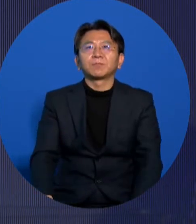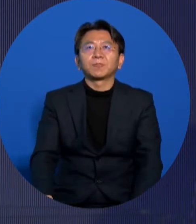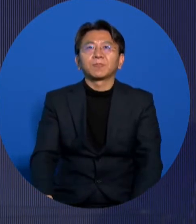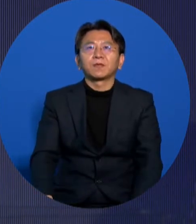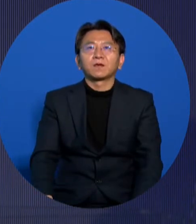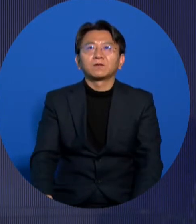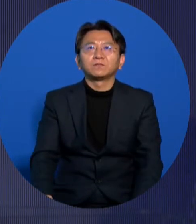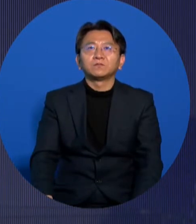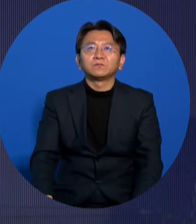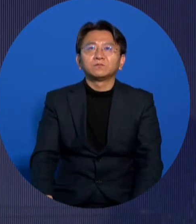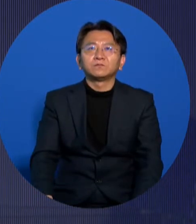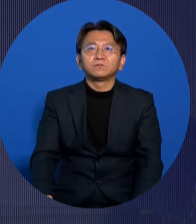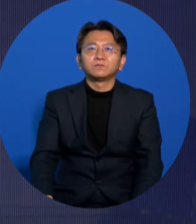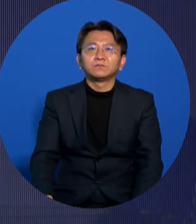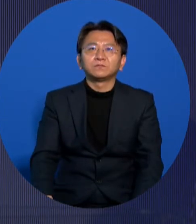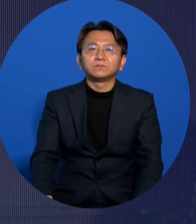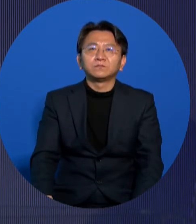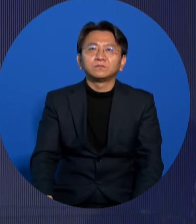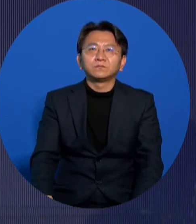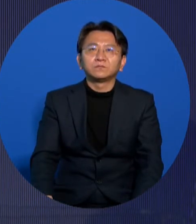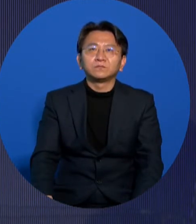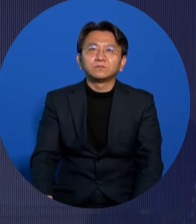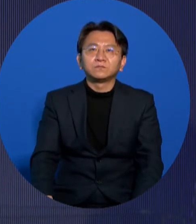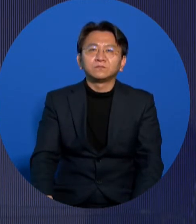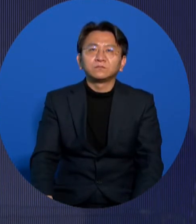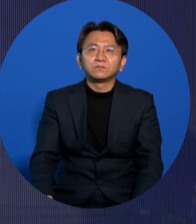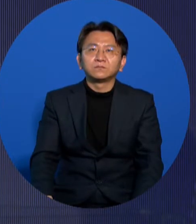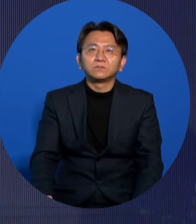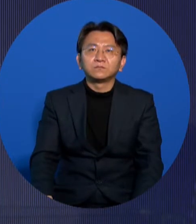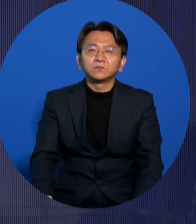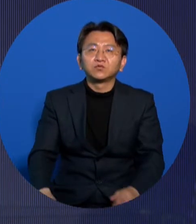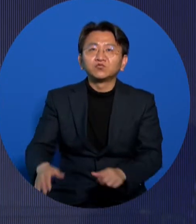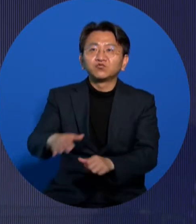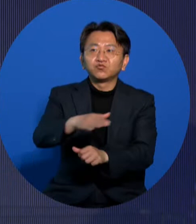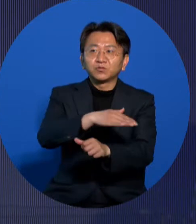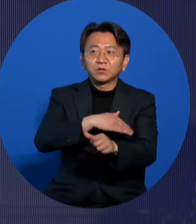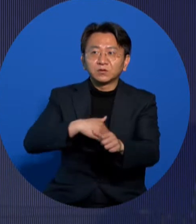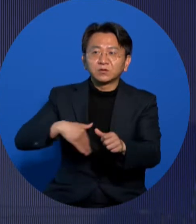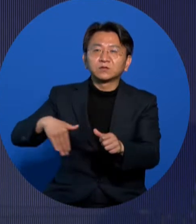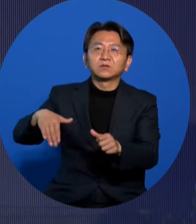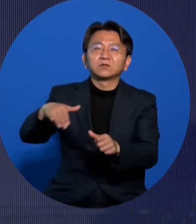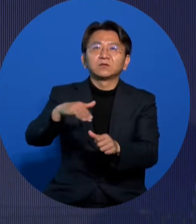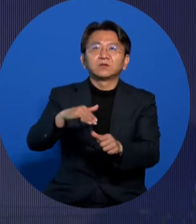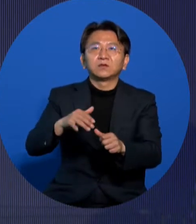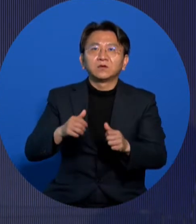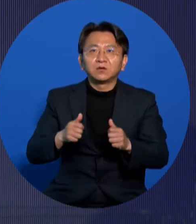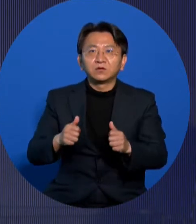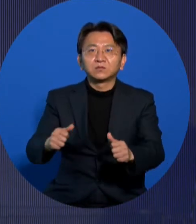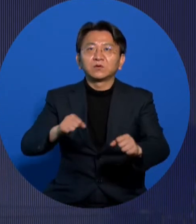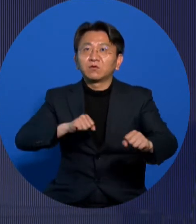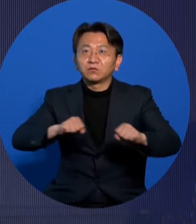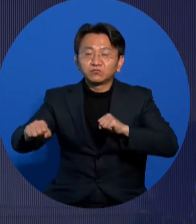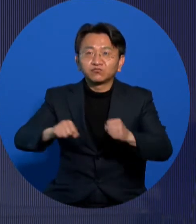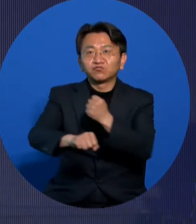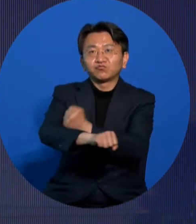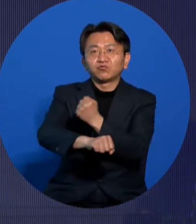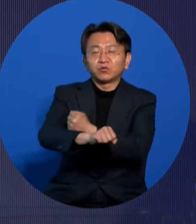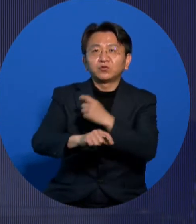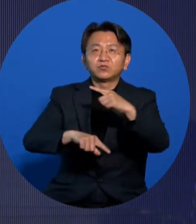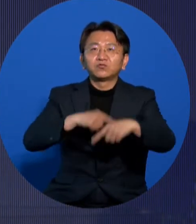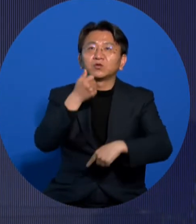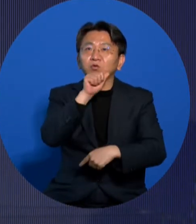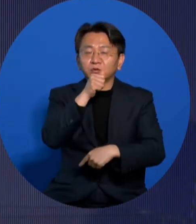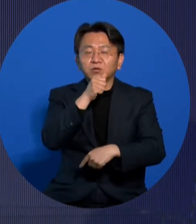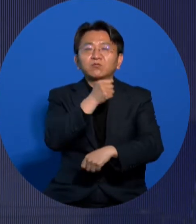이렇게 이 한 무대를 만들고 꾸미기 위해서 주변에서 열심히 일해 주신 우리 수화통역사 여러분들께도